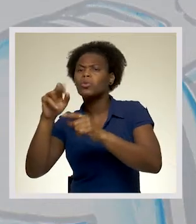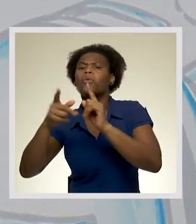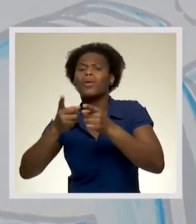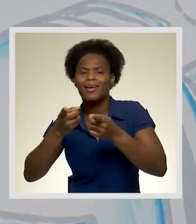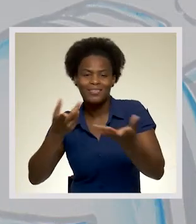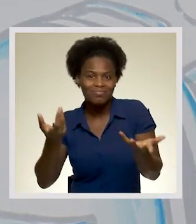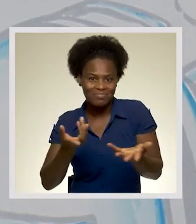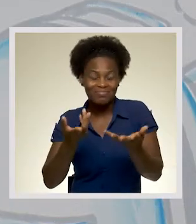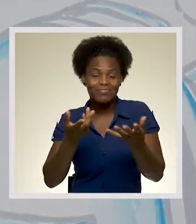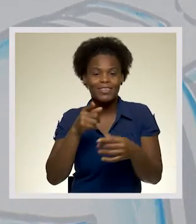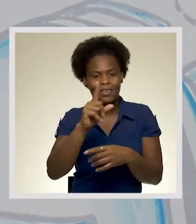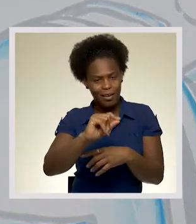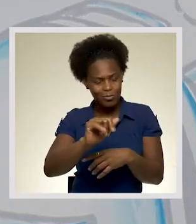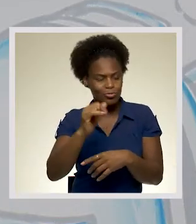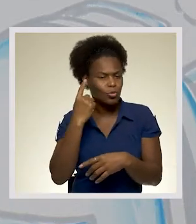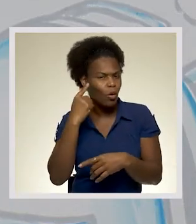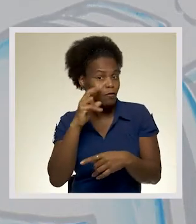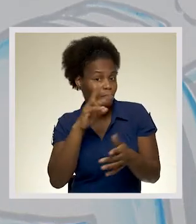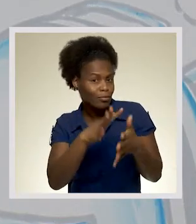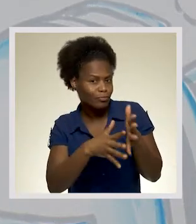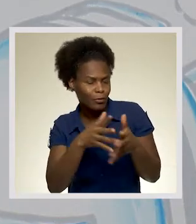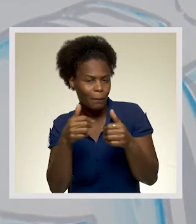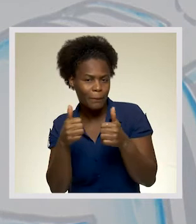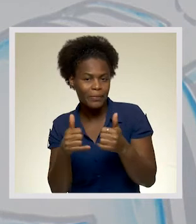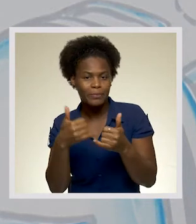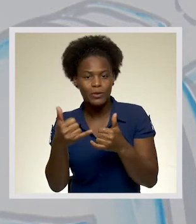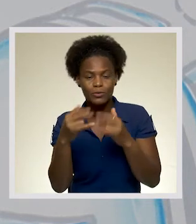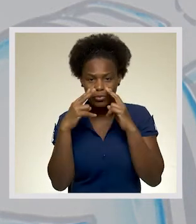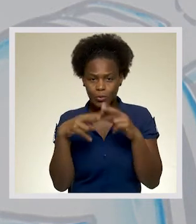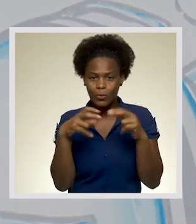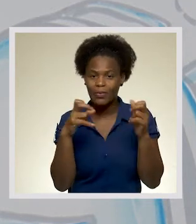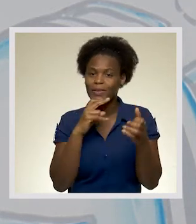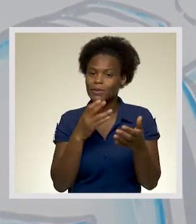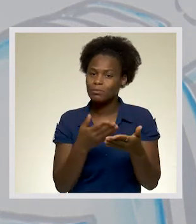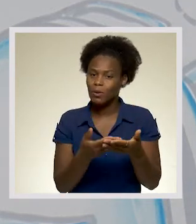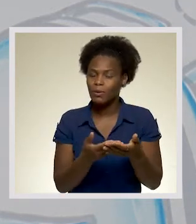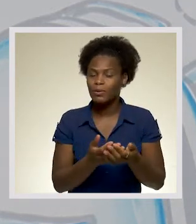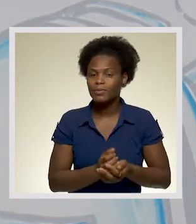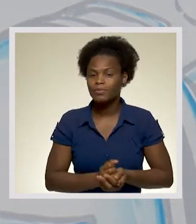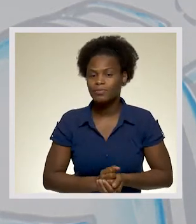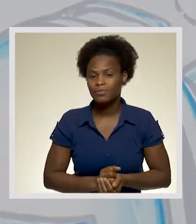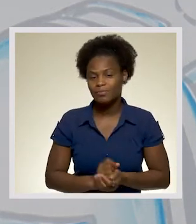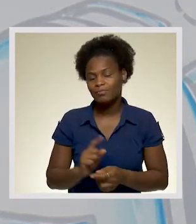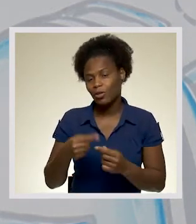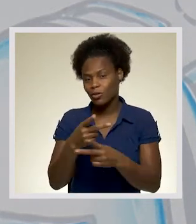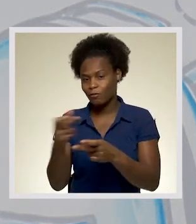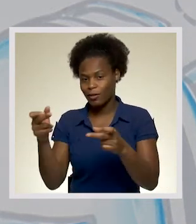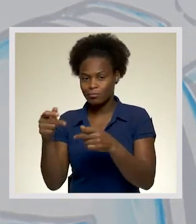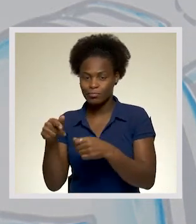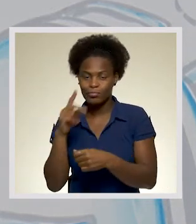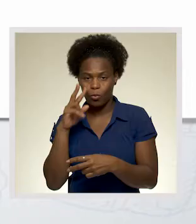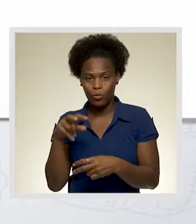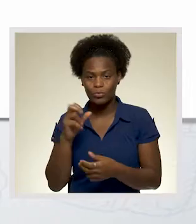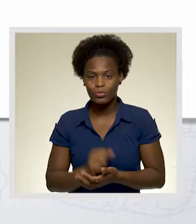Vous allez aussi bien écouter et vous trouvez la le reste de la